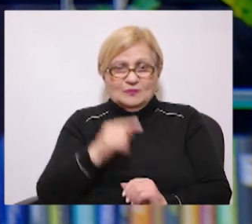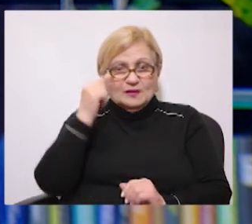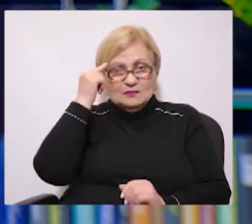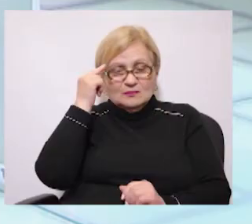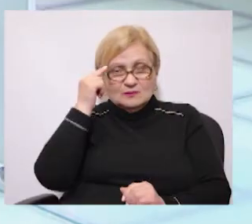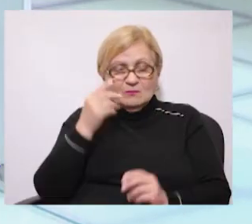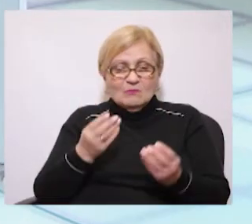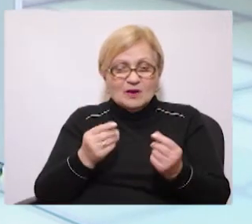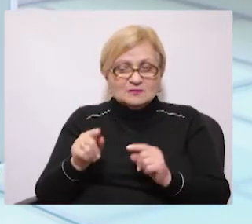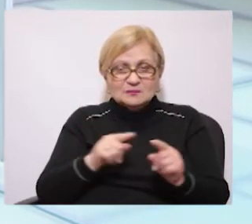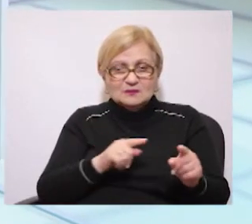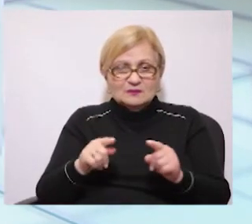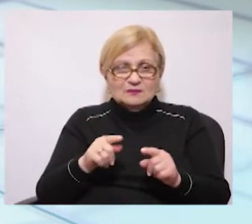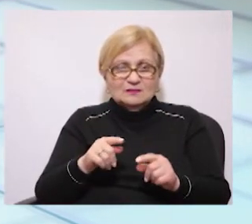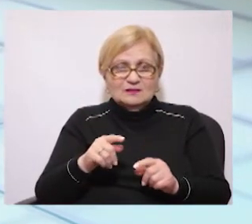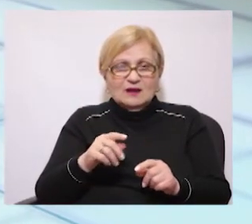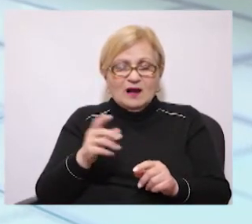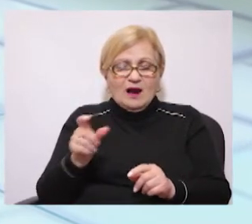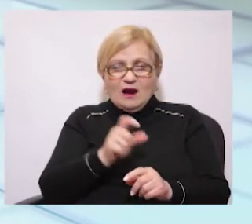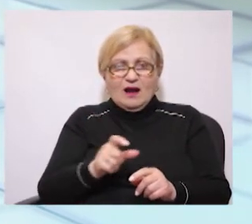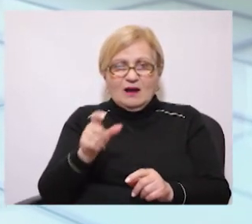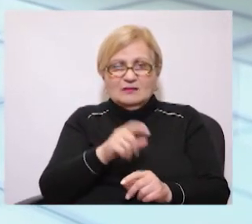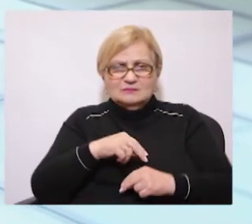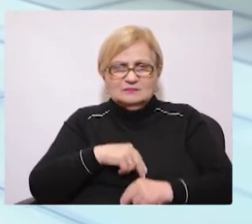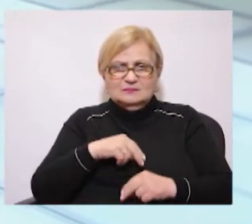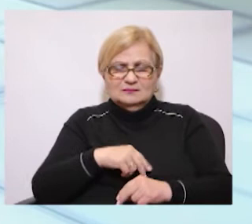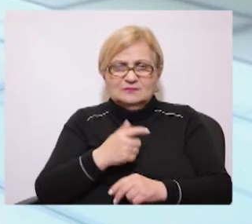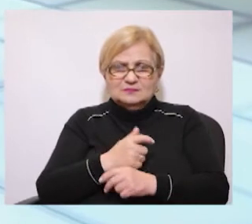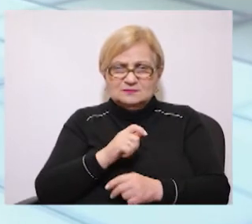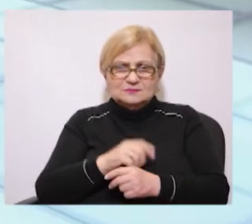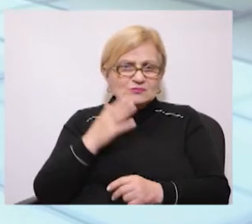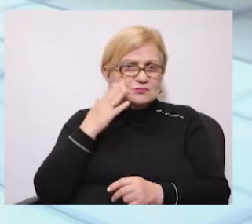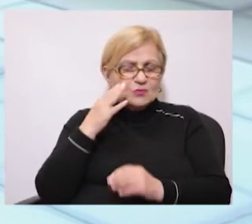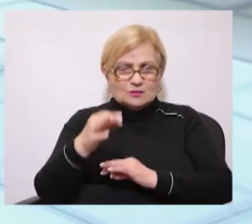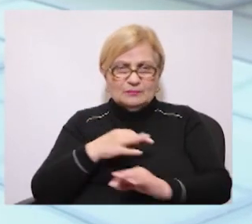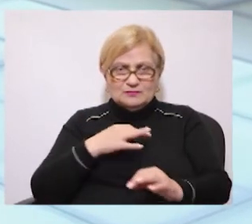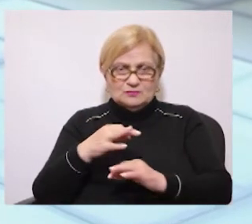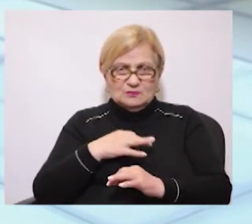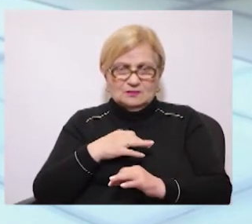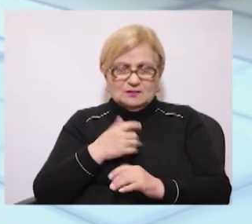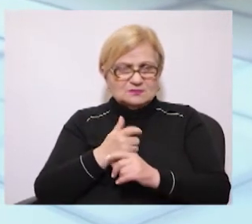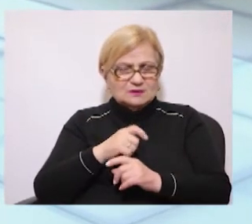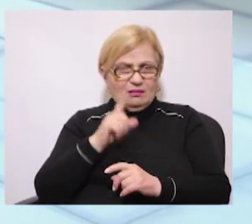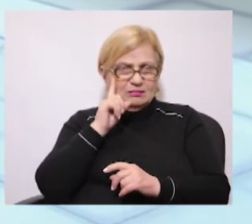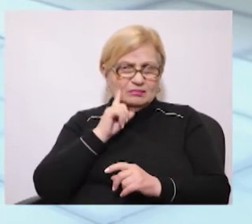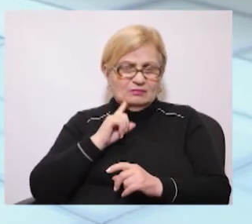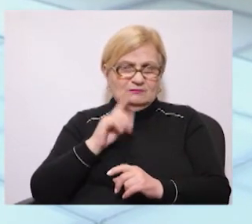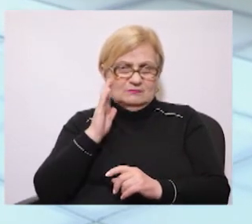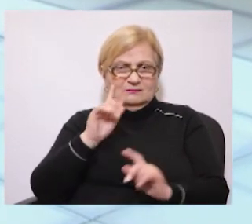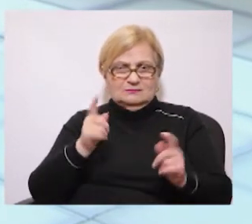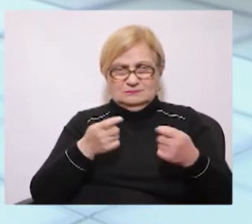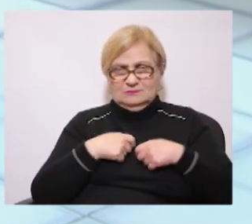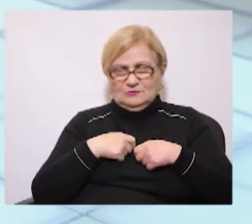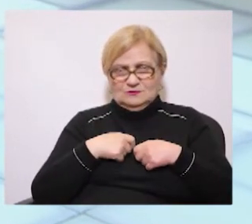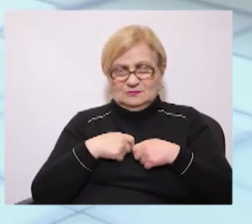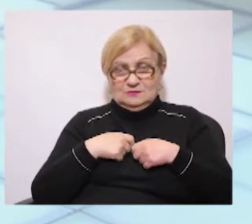და მათემატიკის მაგალითების ამოხსნის სწორი პასუხის მიღების დროს იმ ბედნიერ და მშვენიერი წუთების